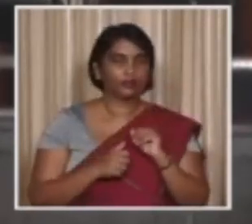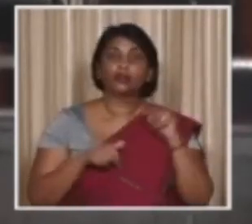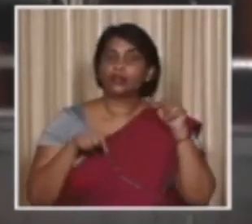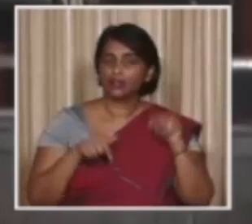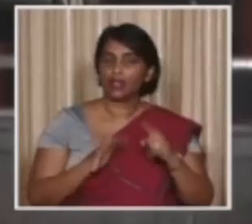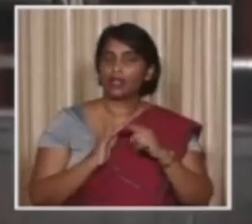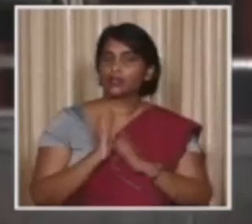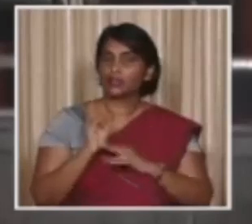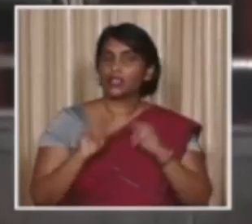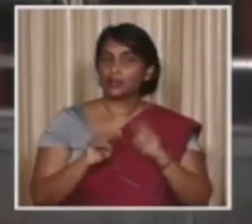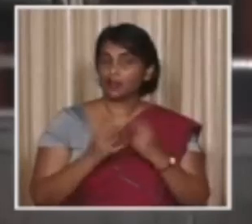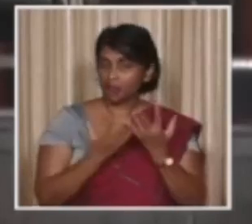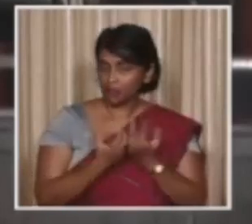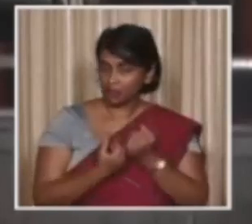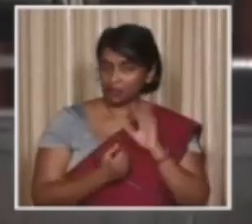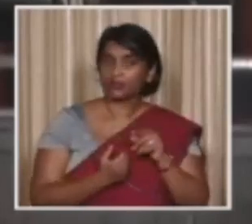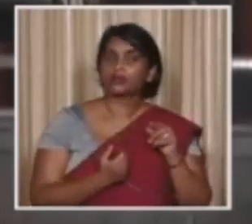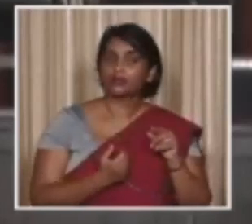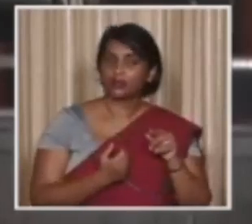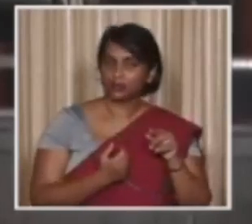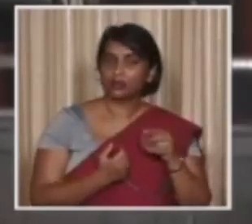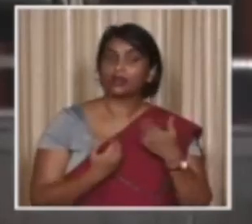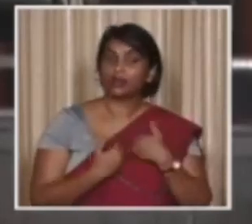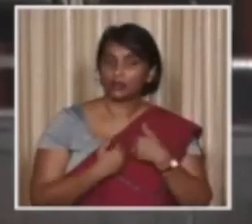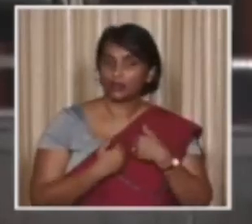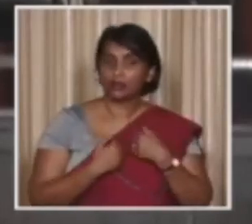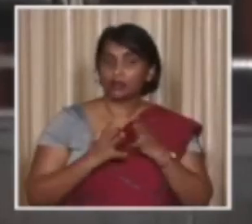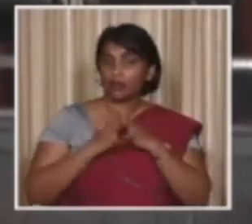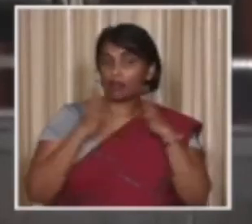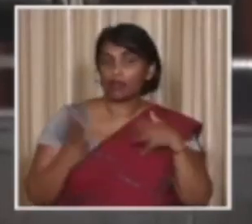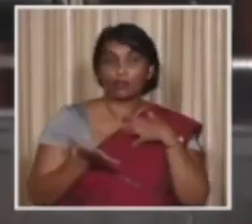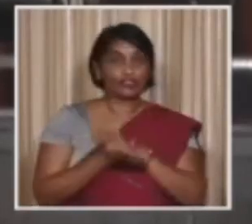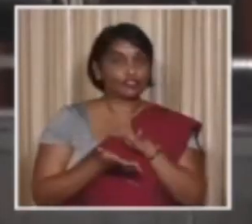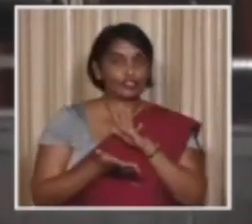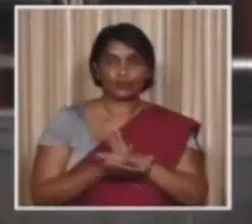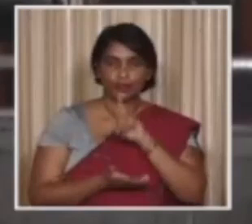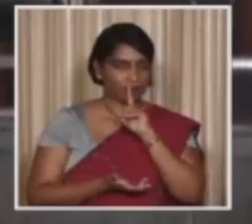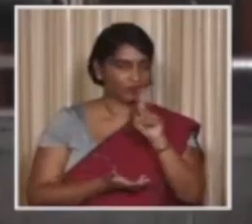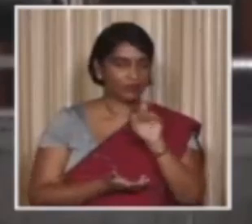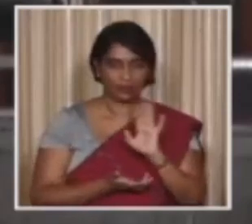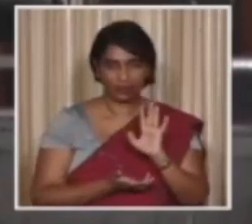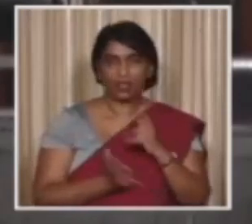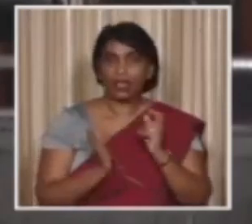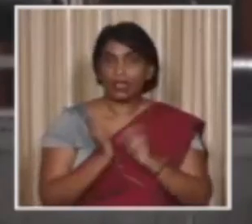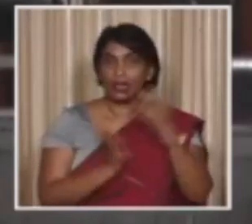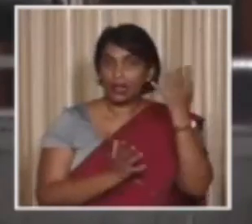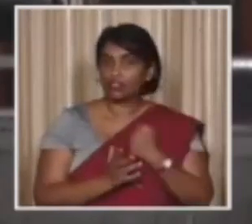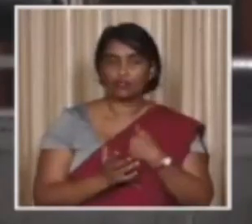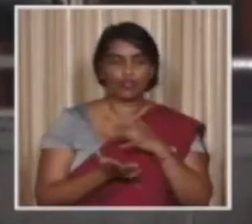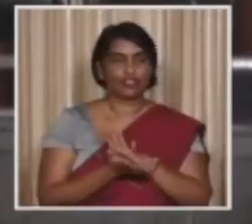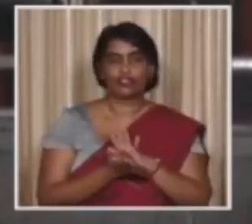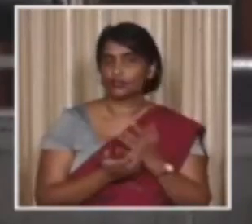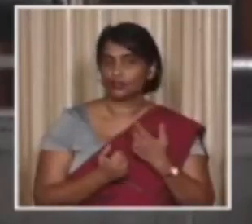මේ IMF එක ලැබිච්ච එක ගැන අපි මේ ලොකු සතුටකින් කතා කරව නෙමෙයි. ණය ගන්න එක ගැන අපිට කිසි සතුටක්